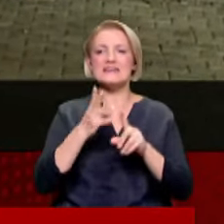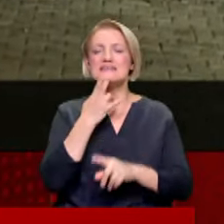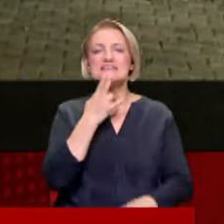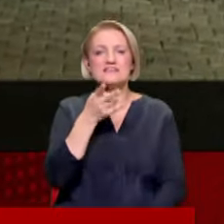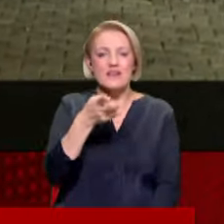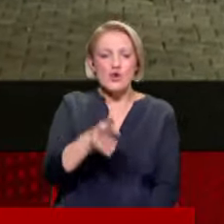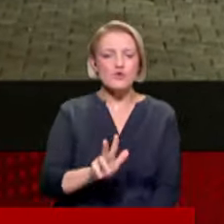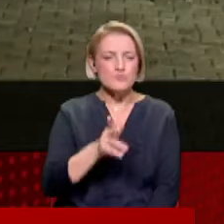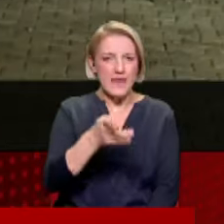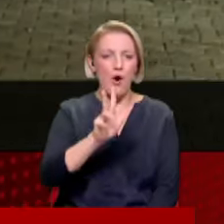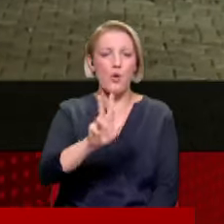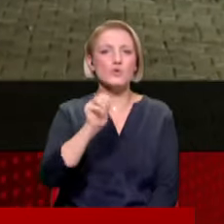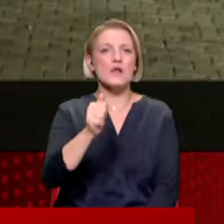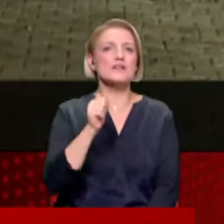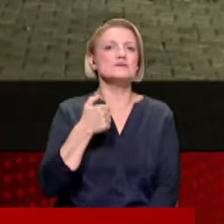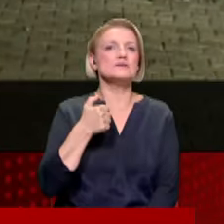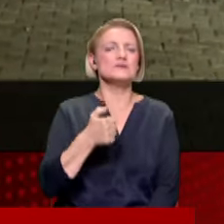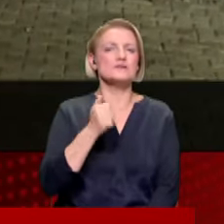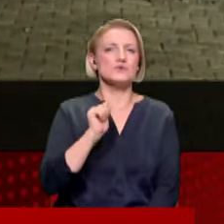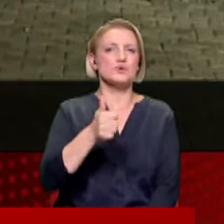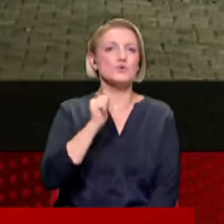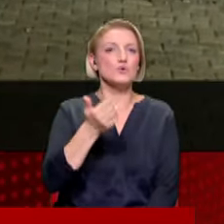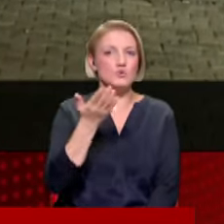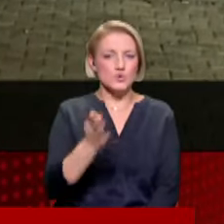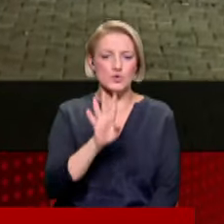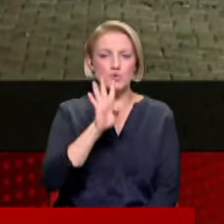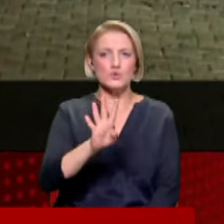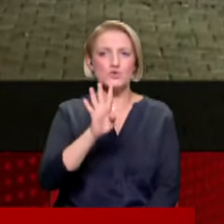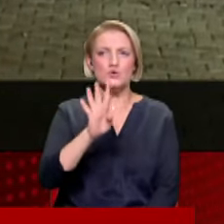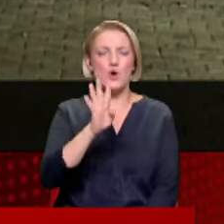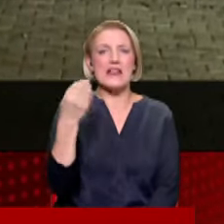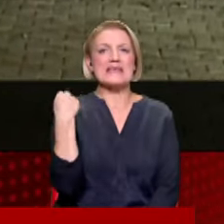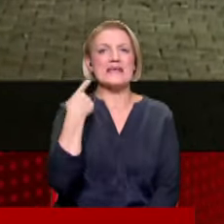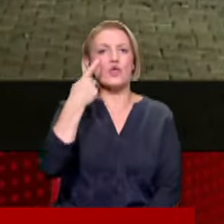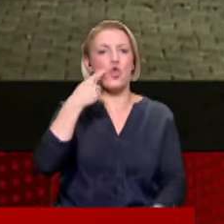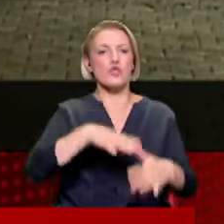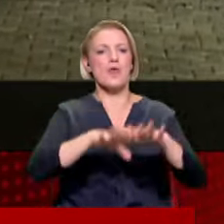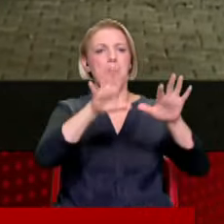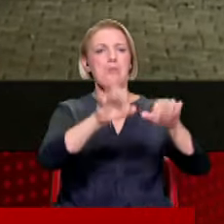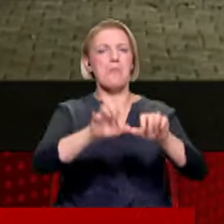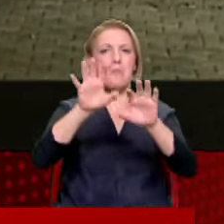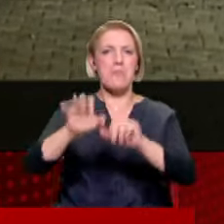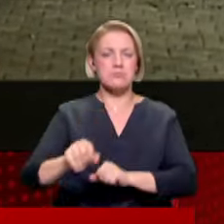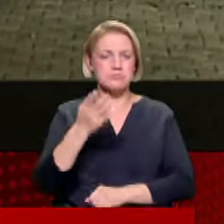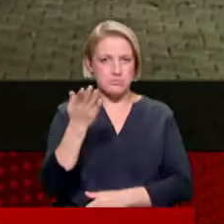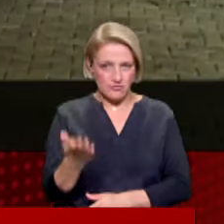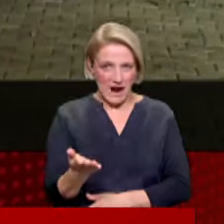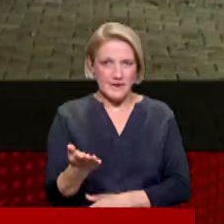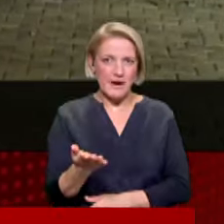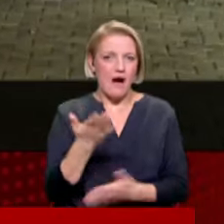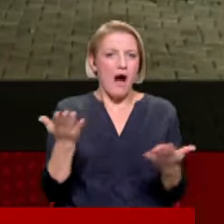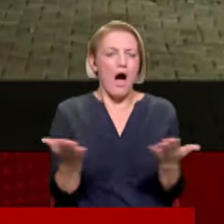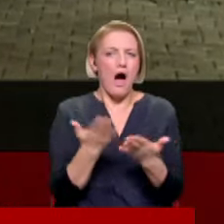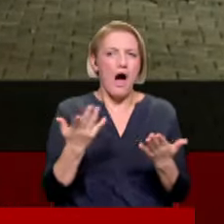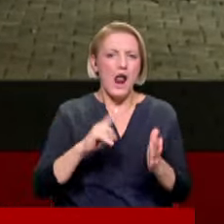36 gün ve dört yeni gözaltı filan var ama somut hiçbir şey yok hala